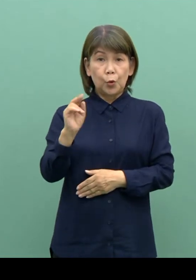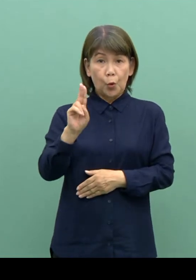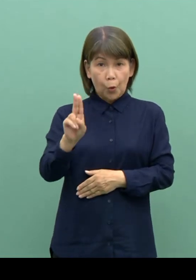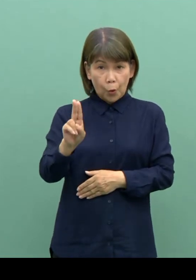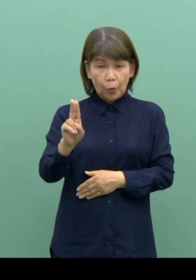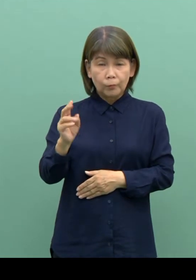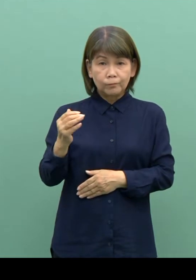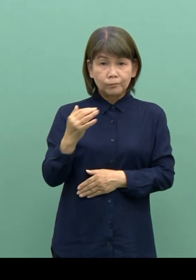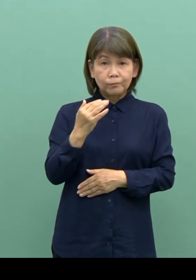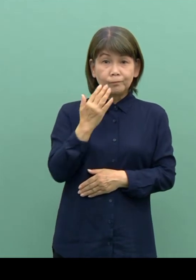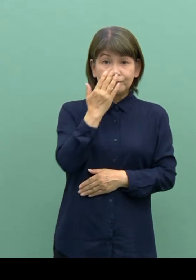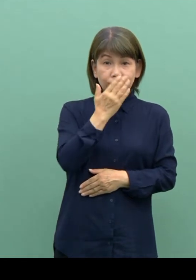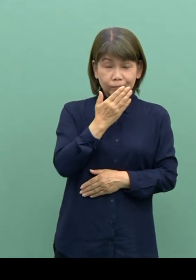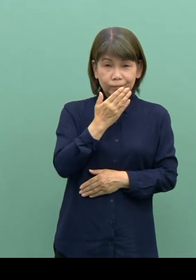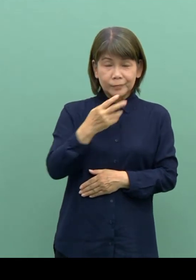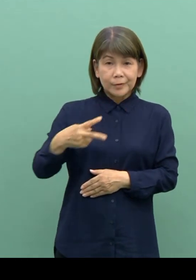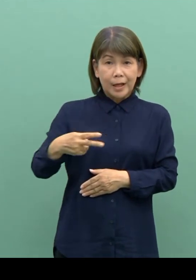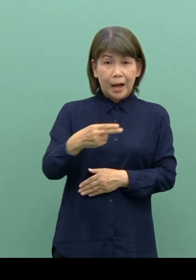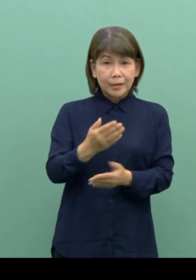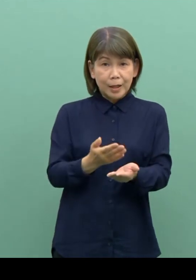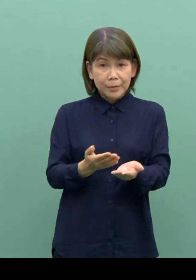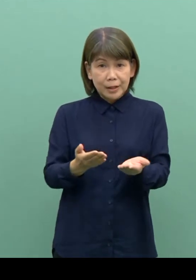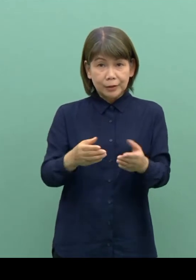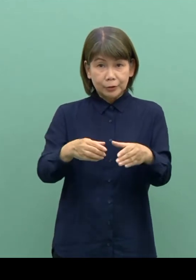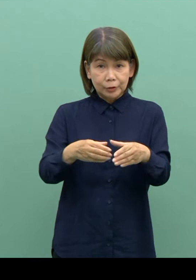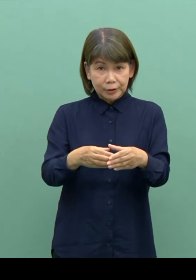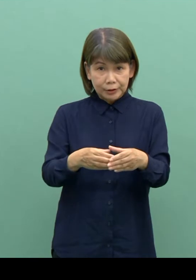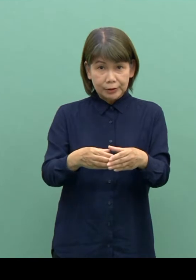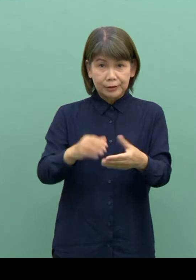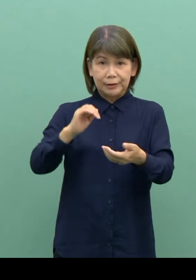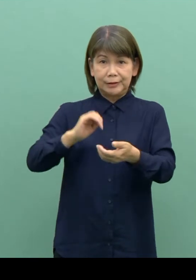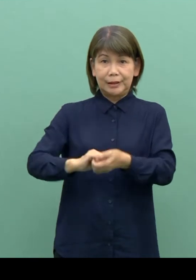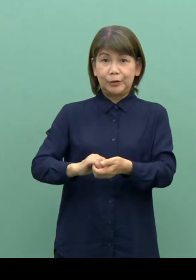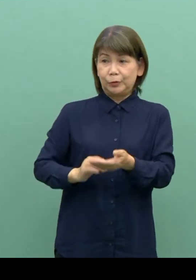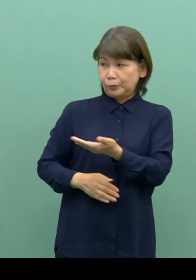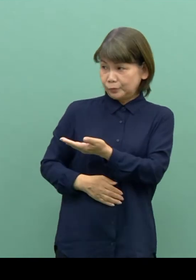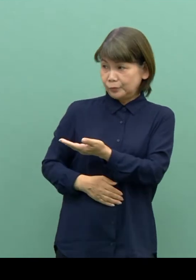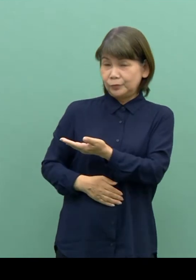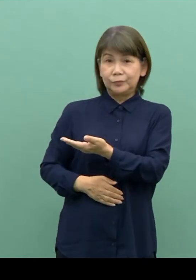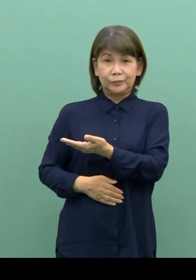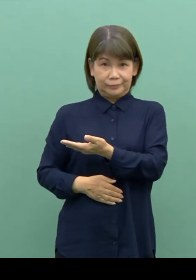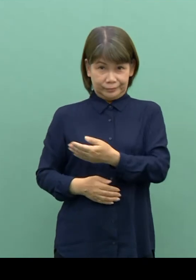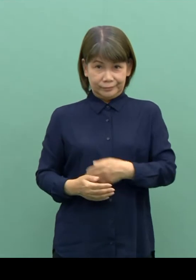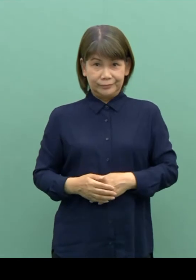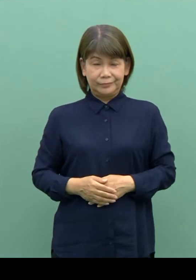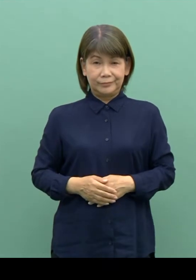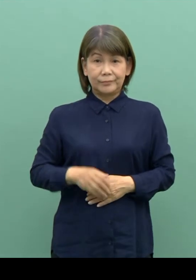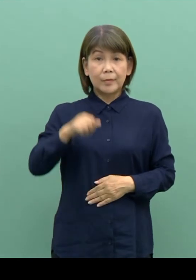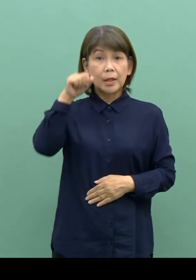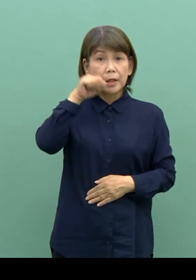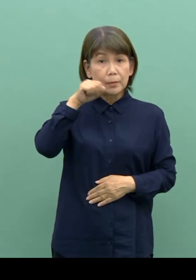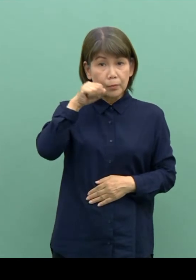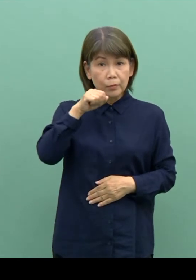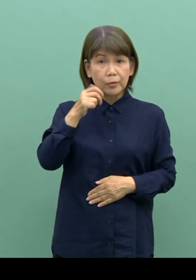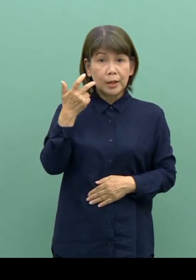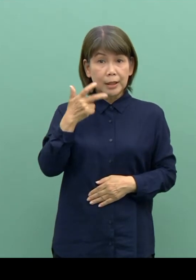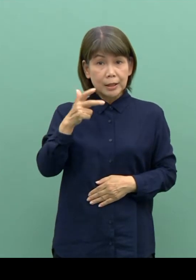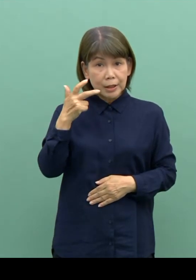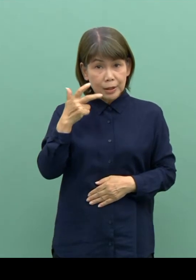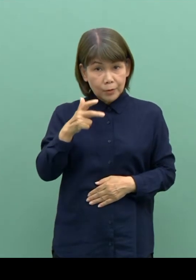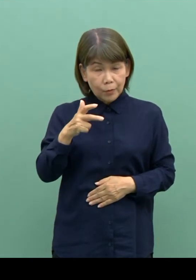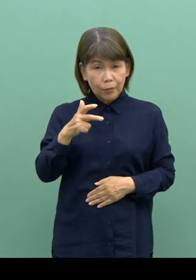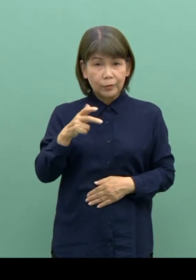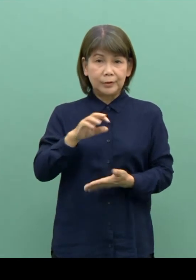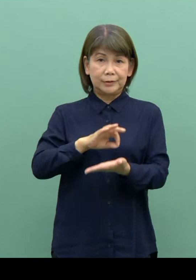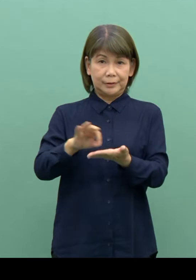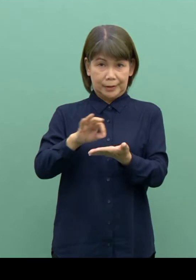こうを使ったハサミ焼きアロマストーンセット、長崎ゆうこう、安納芋の甘みに